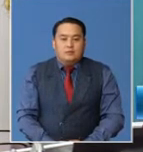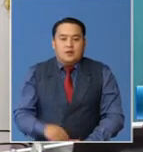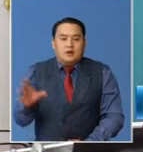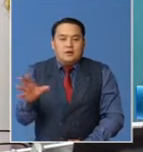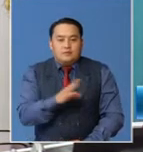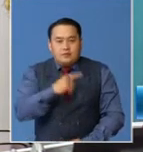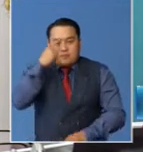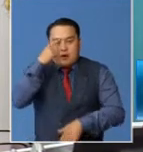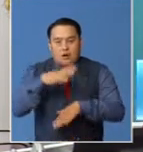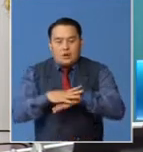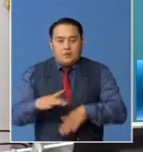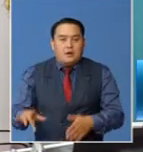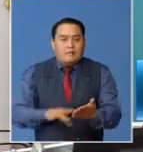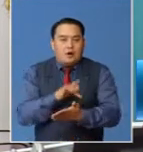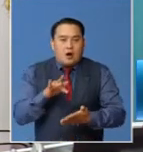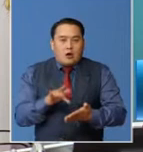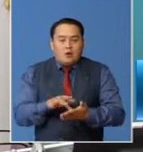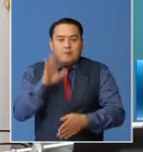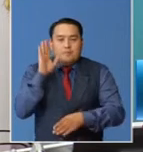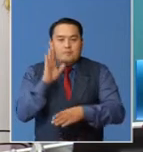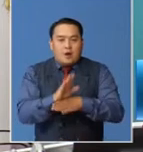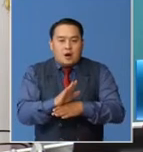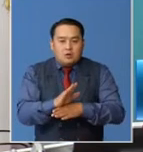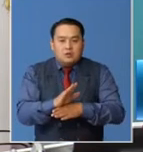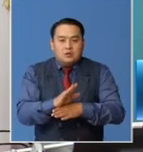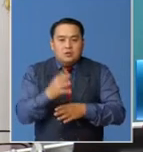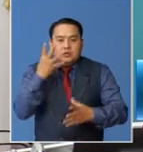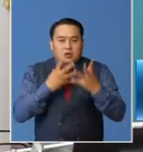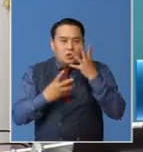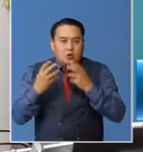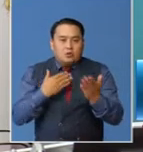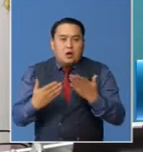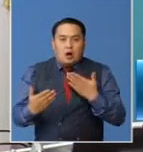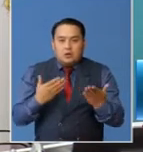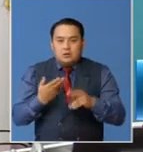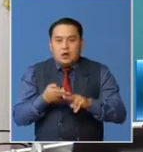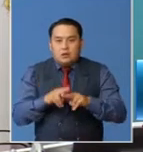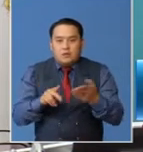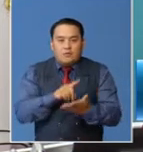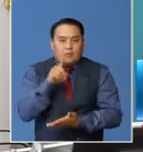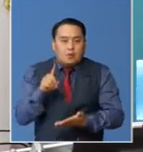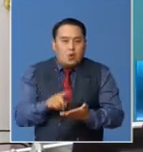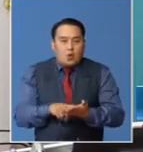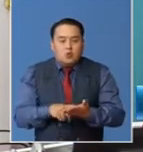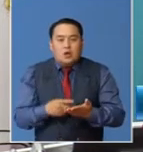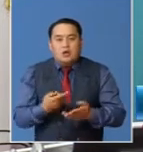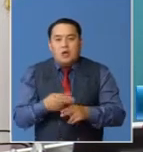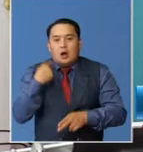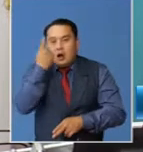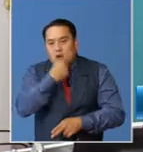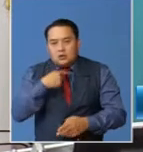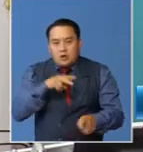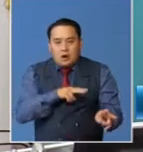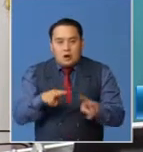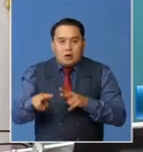Всем акимам районов и городов я поручаю максимально серьезно отнестись к этому вопросу. Он находится на личном